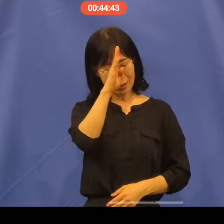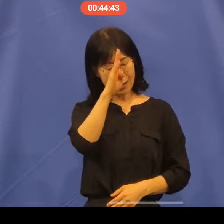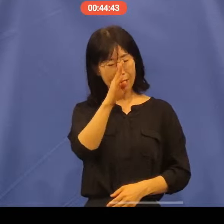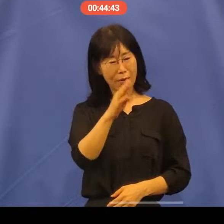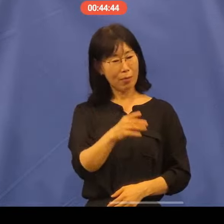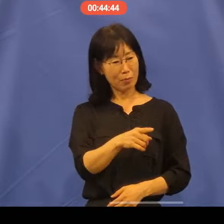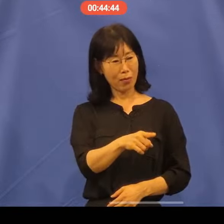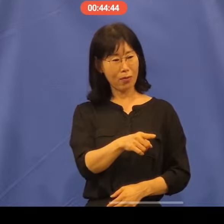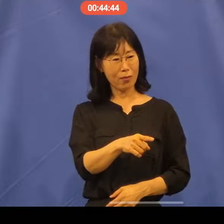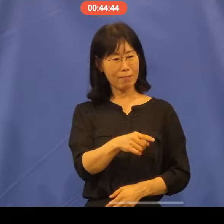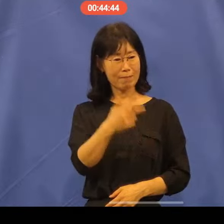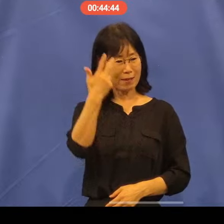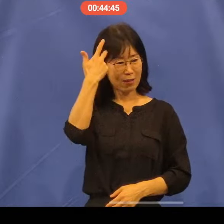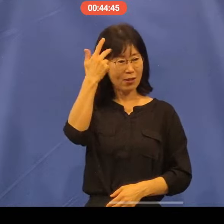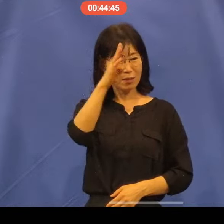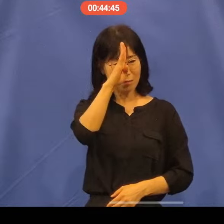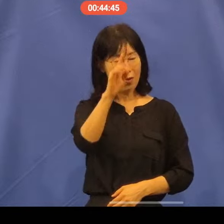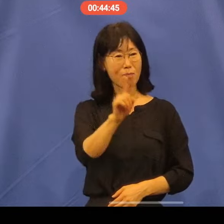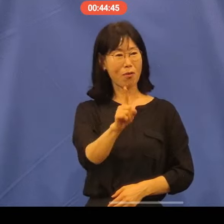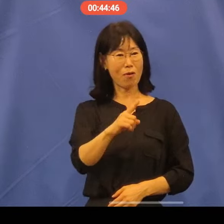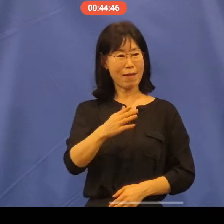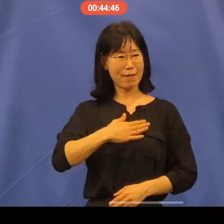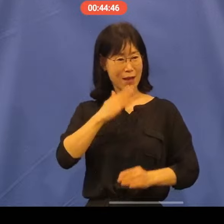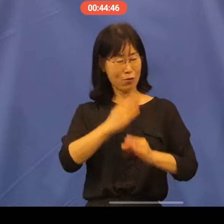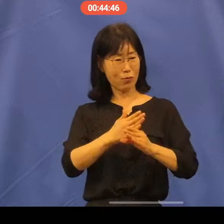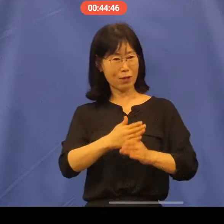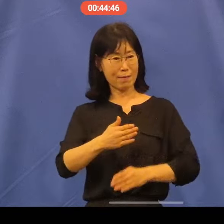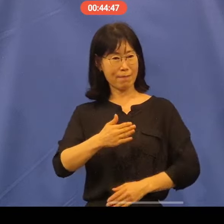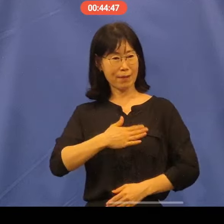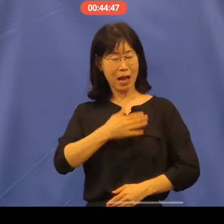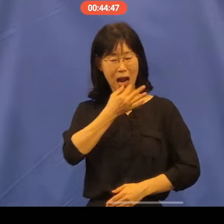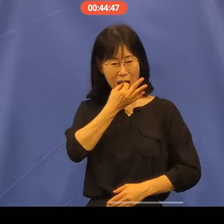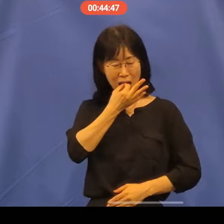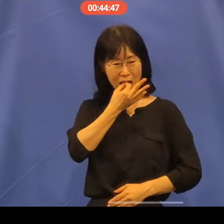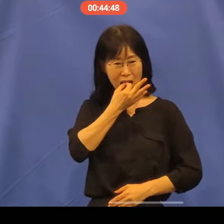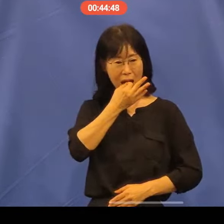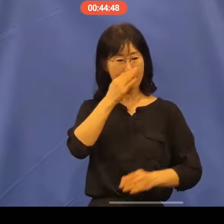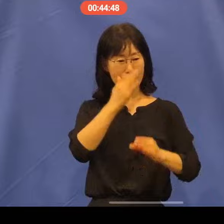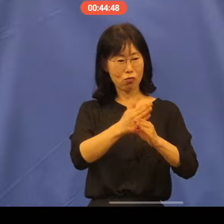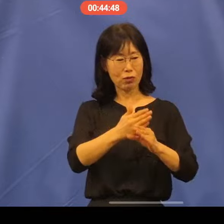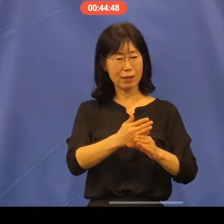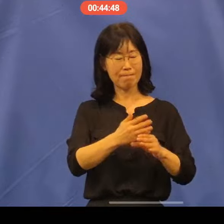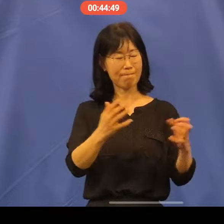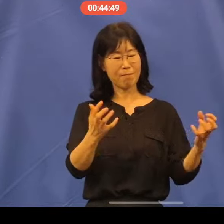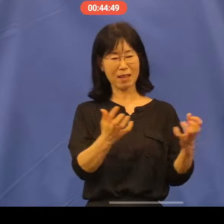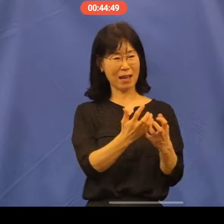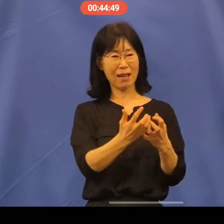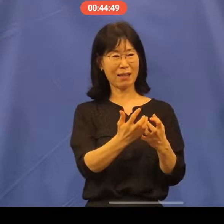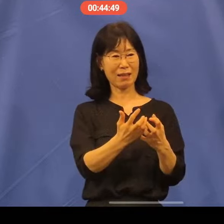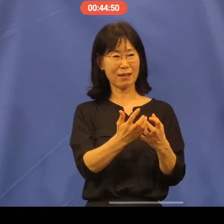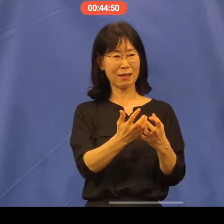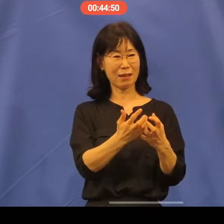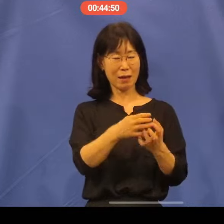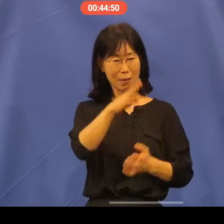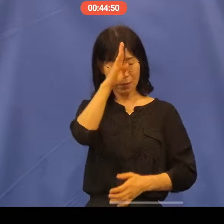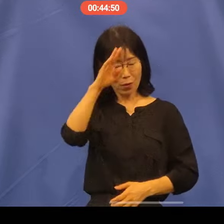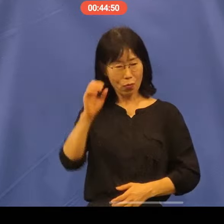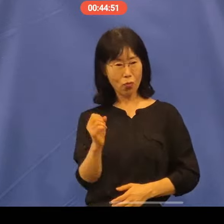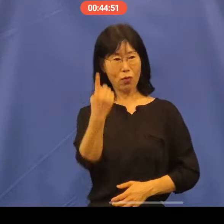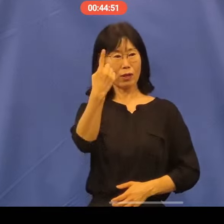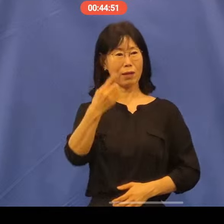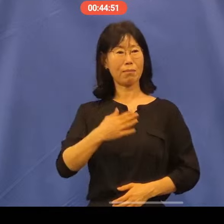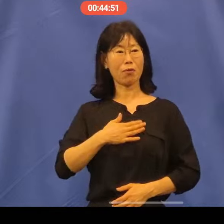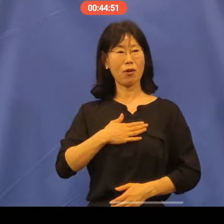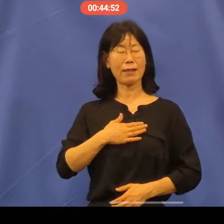나 에고센트릭 돼 있는, 자아중심적인, 그냥 그걸로 돼서 다 병이 거기서 다 왔어요. 여러분,